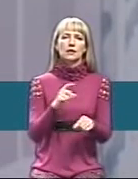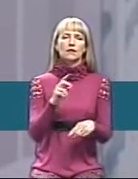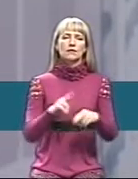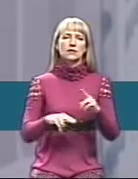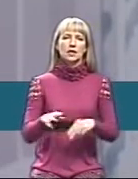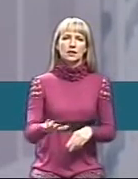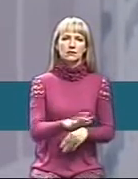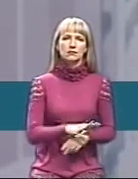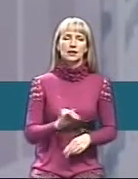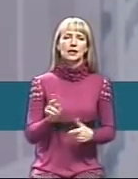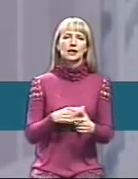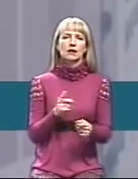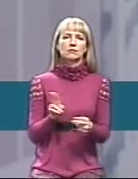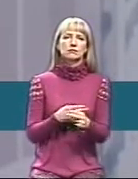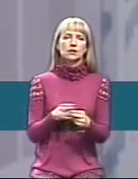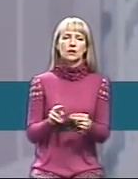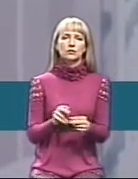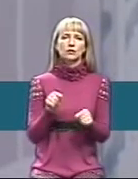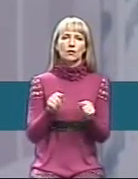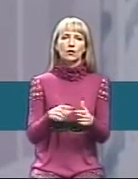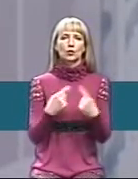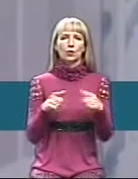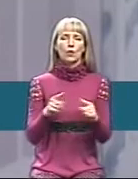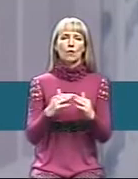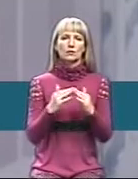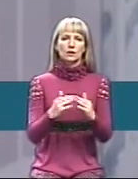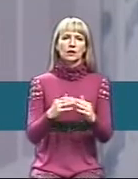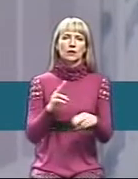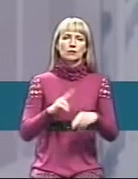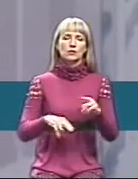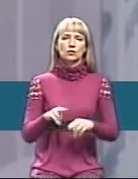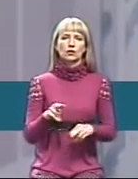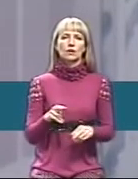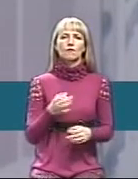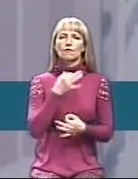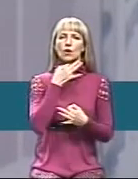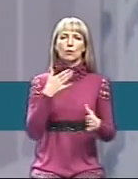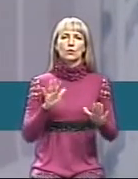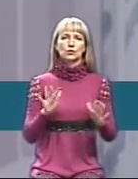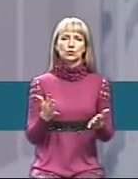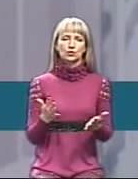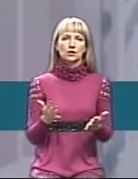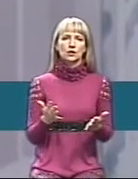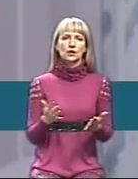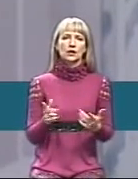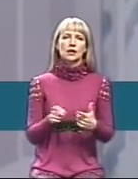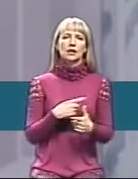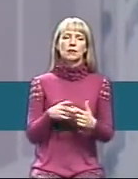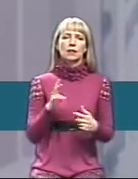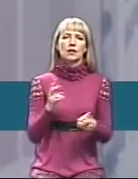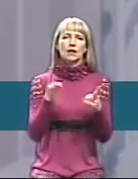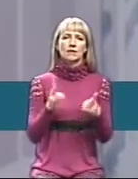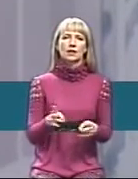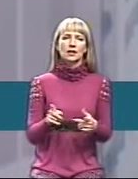будівництва або в зону реконструкції, ну, того чи іного здання або сооруження. В будь-якому випадку, либо на аварійне, либо